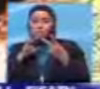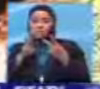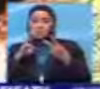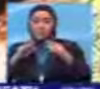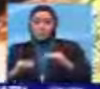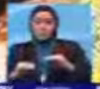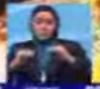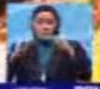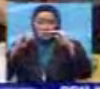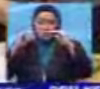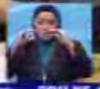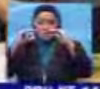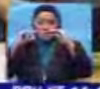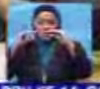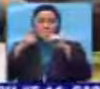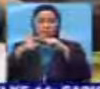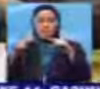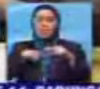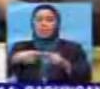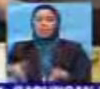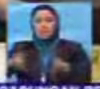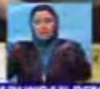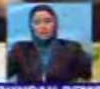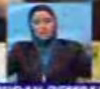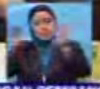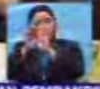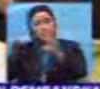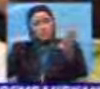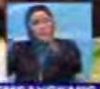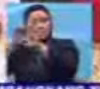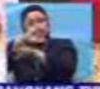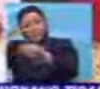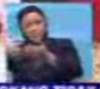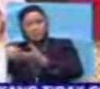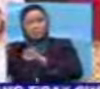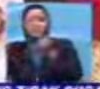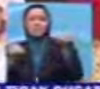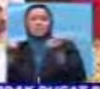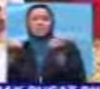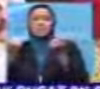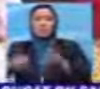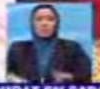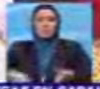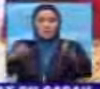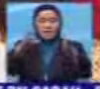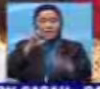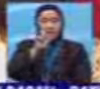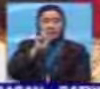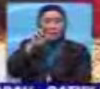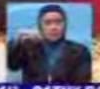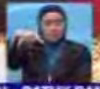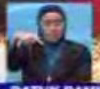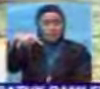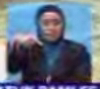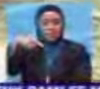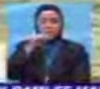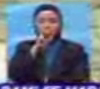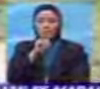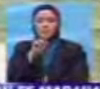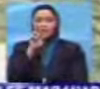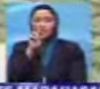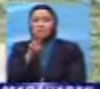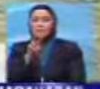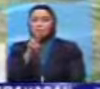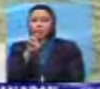bertahan dengan jalan ditutup kepada semua kenderaan. Jalan Rantau Panjang Panglima Bayu di kilometer 23.25 di Pasir Mas